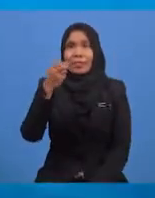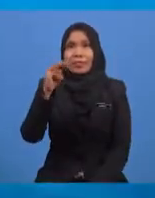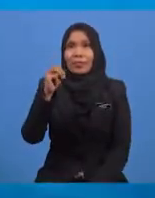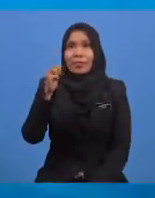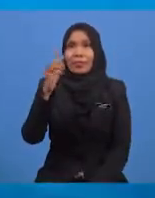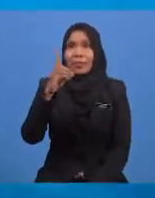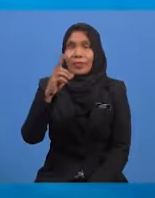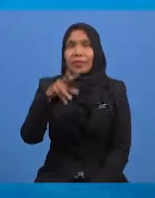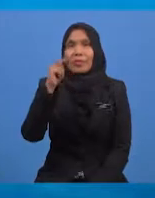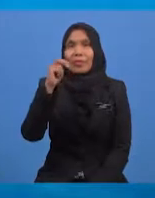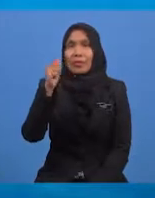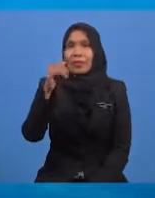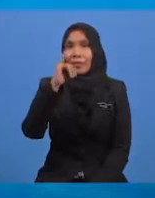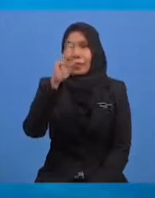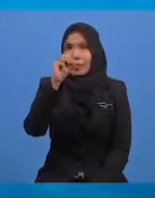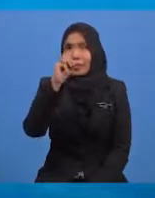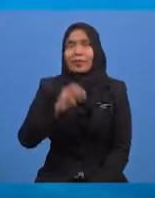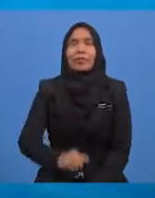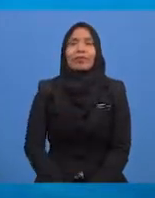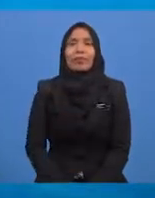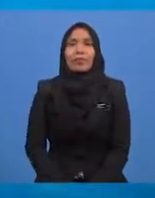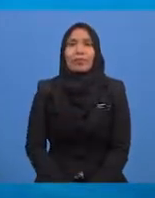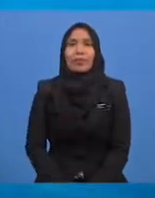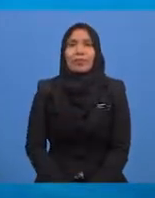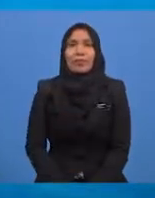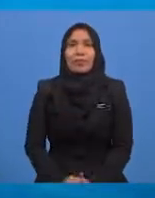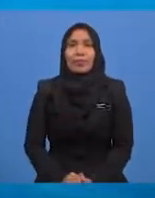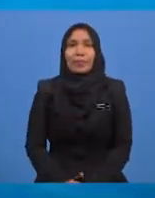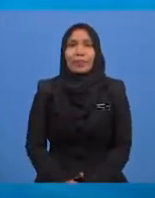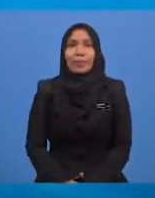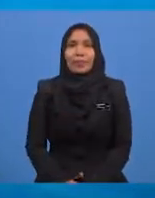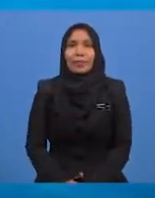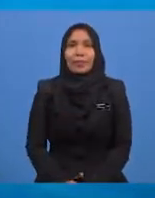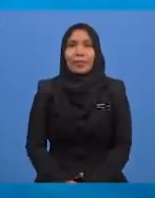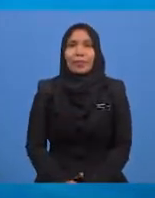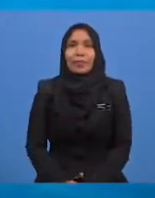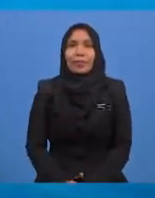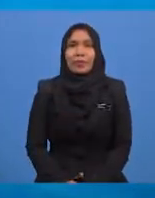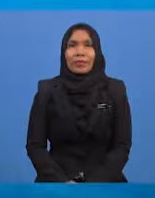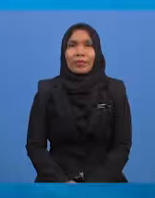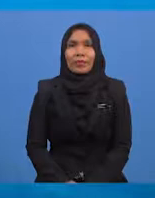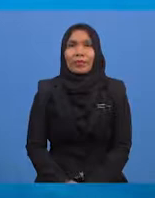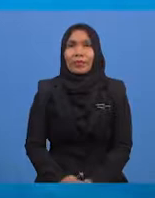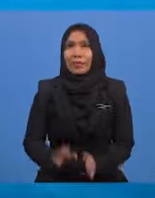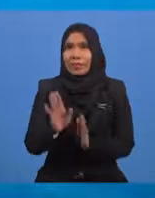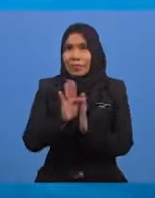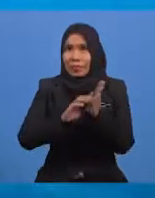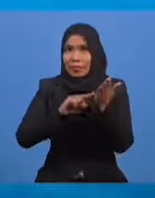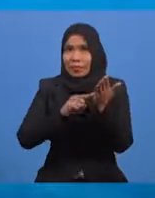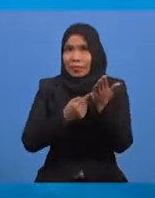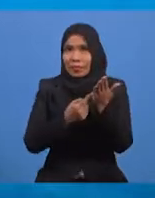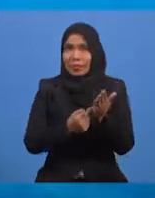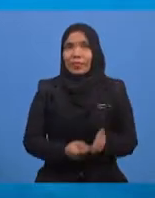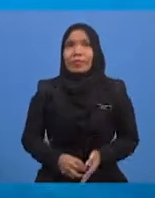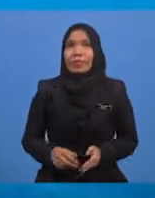Saya perhatikan ramai dari golongan remaja sudah mula berjinak-jinak dengan perniagaan. Bermula dengan hanya